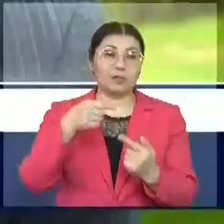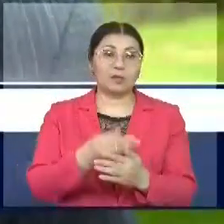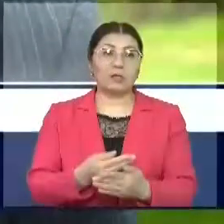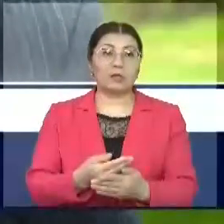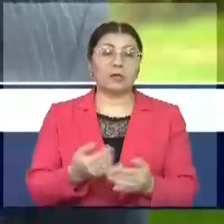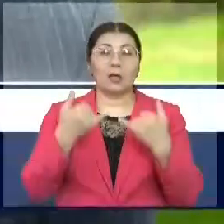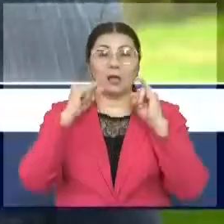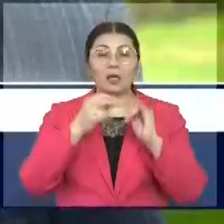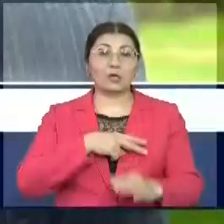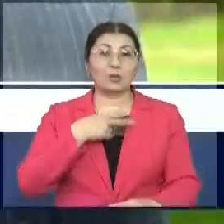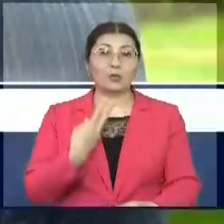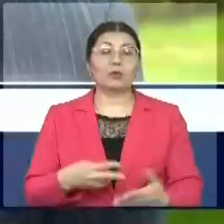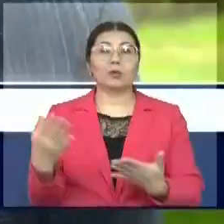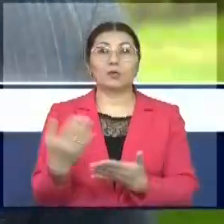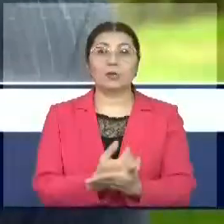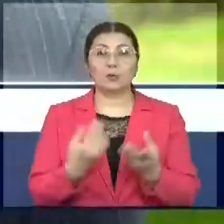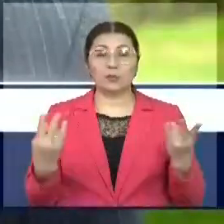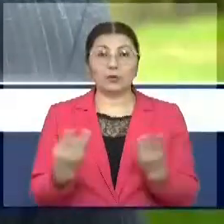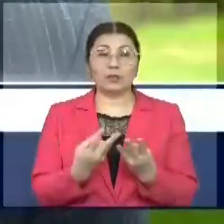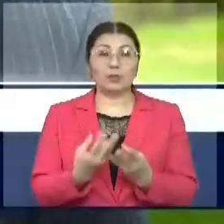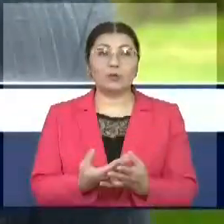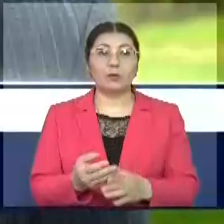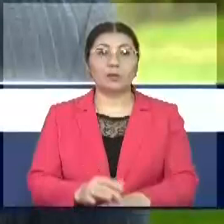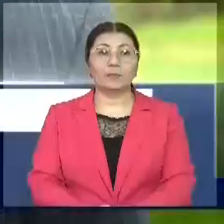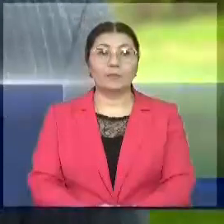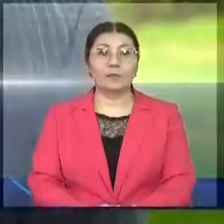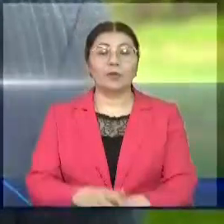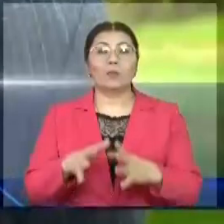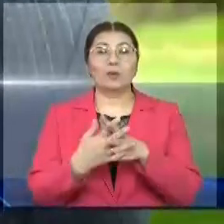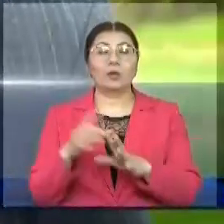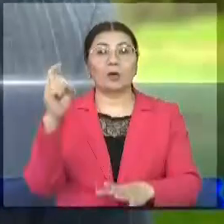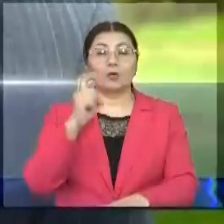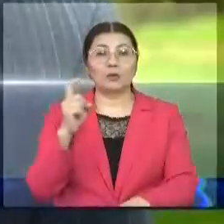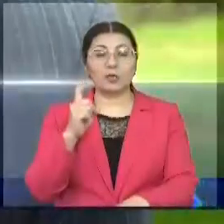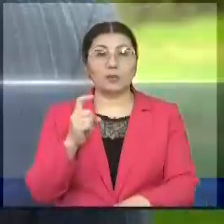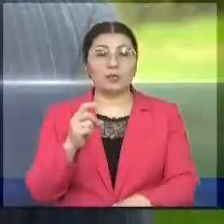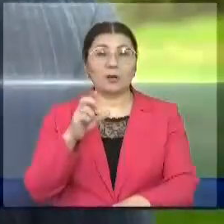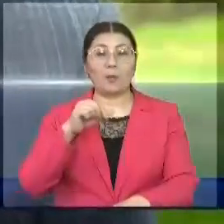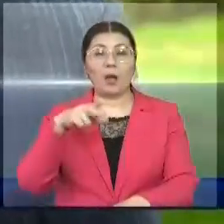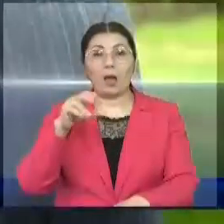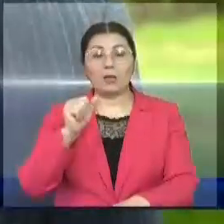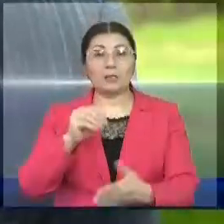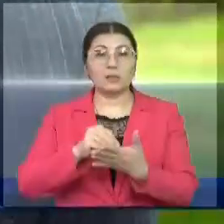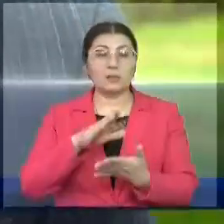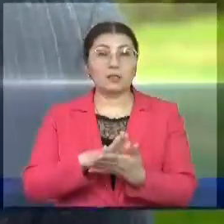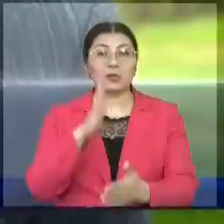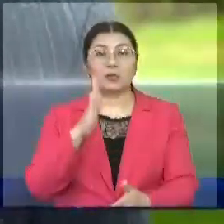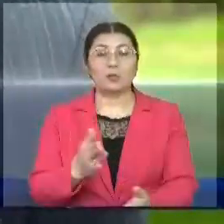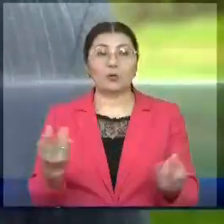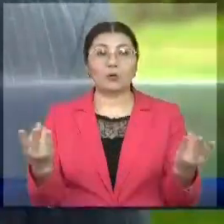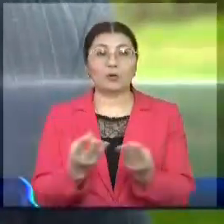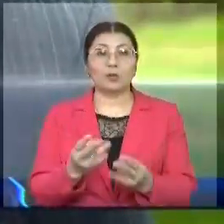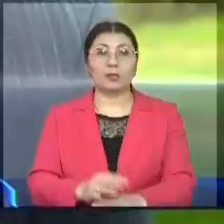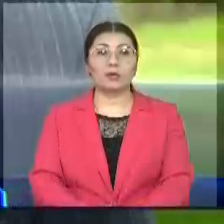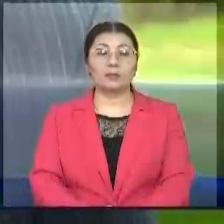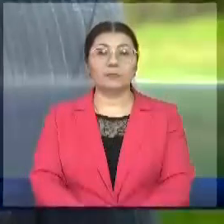керек. Өліксесі болғаннан кейін оның ИСЖ-да, яғни ауыл шаруашылығы базасында тіркелген болу керек. Сол болса